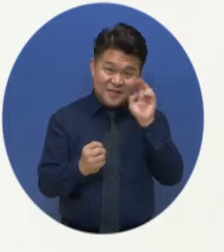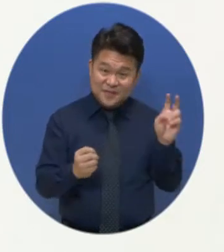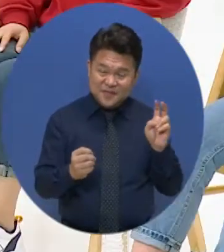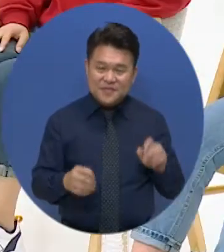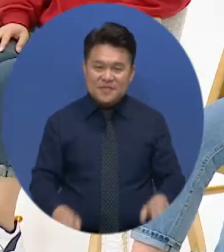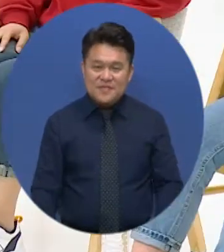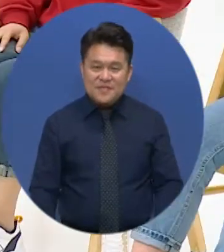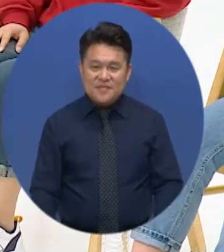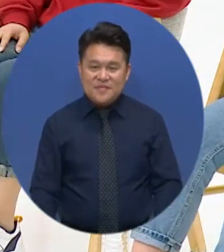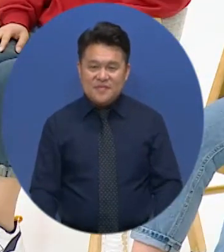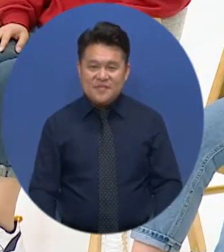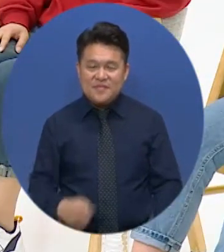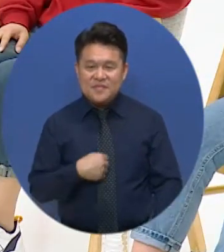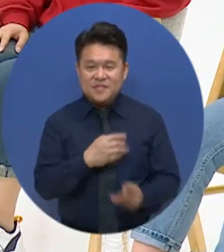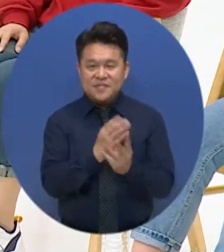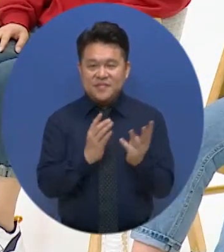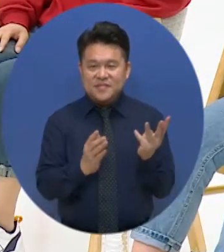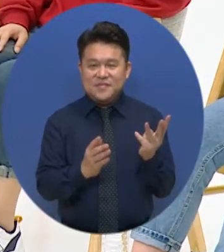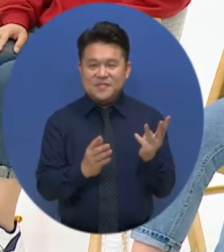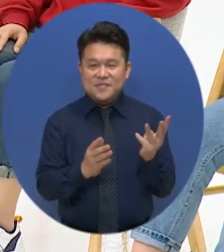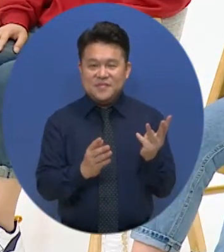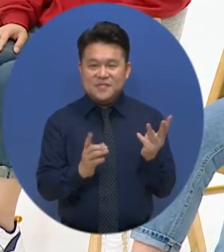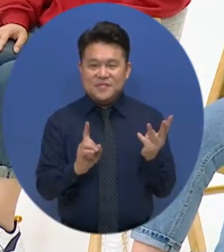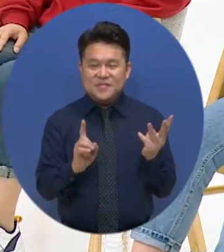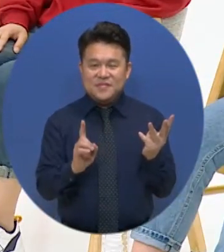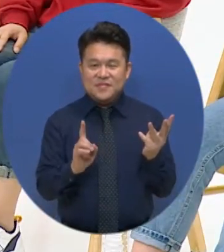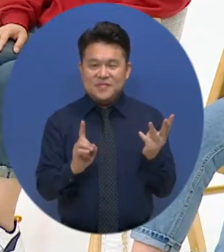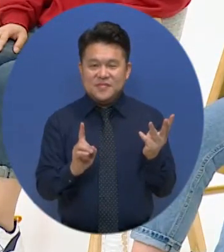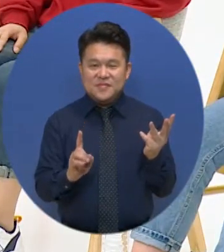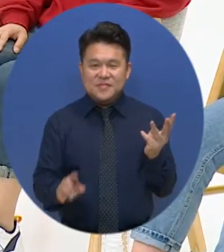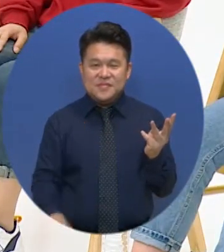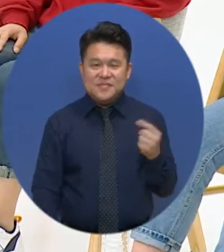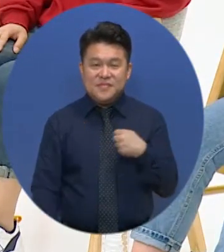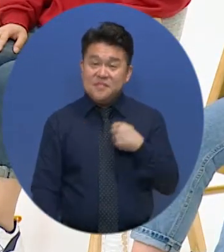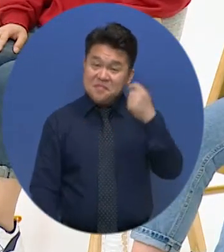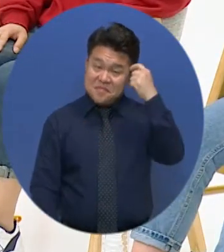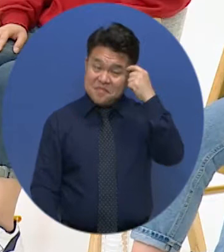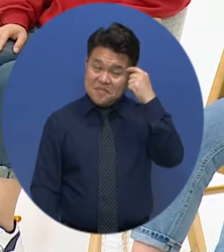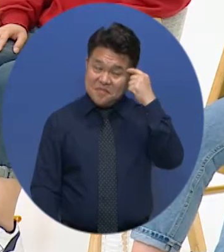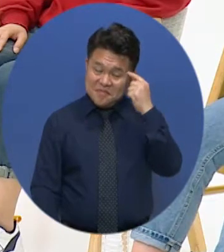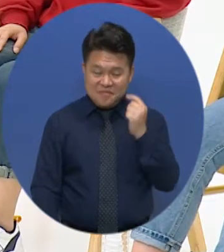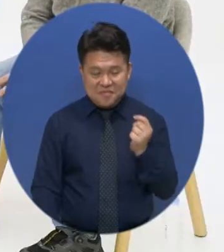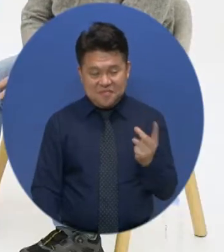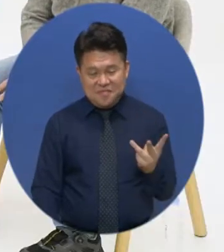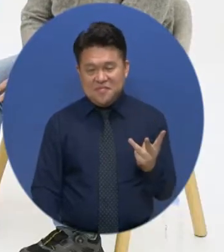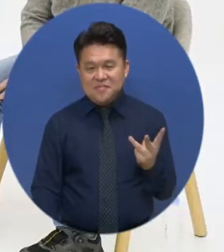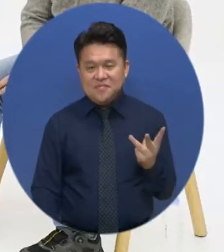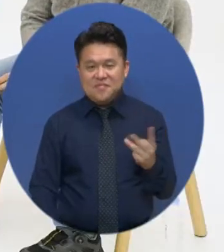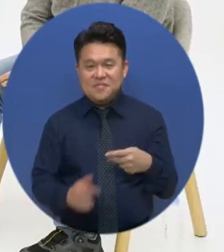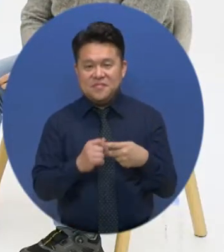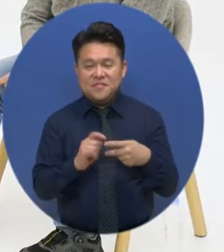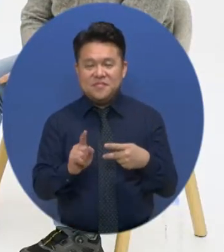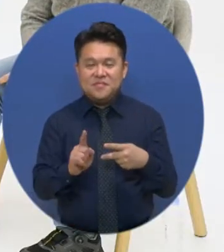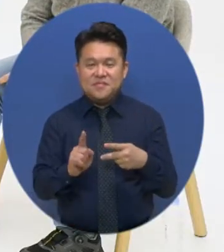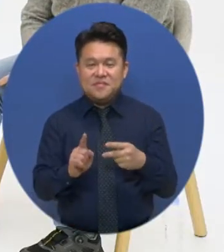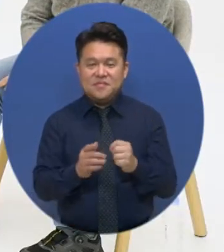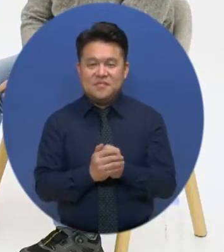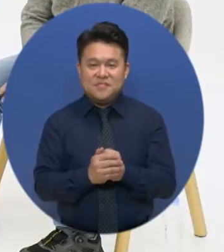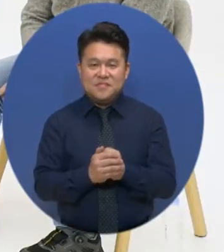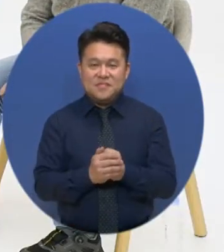네. 저는 이제 한 세 가지 정도 이제 좀 제가 생각하는 좀 팁을 드리자면 첫 번째로는